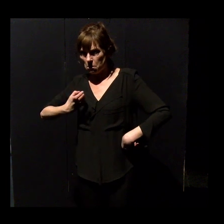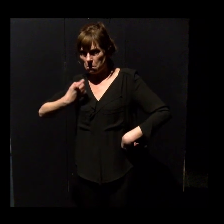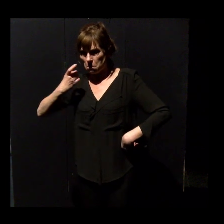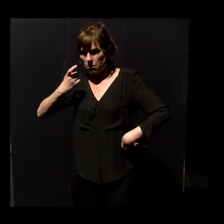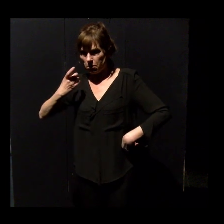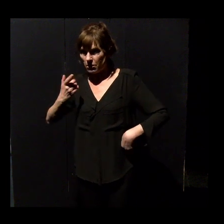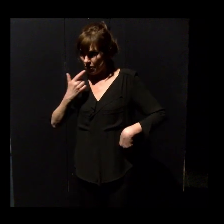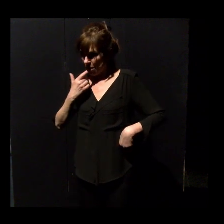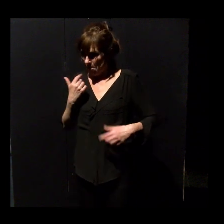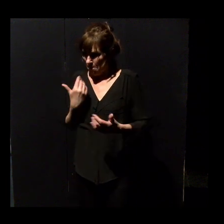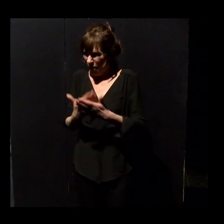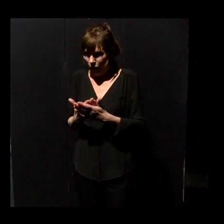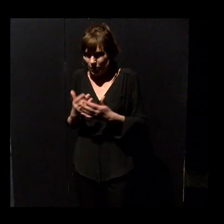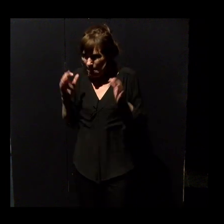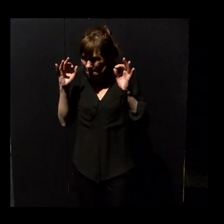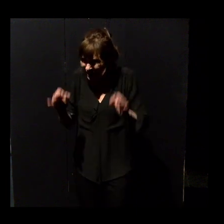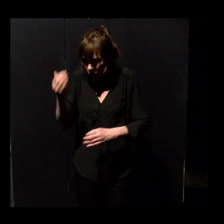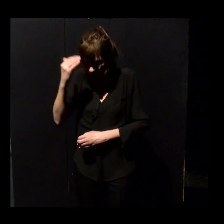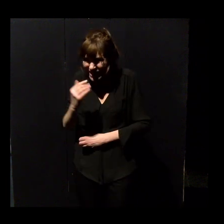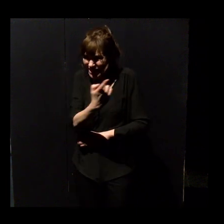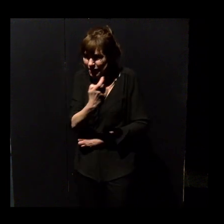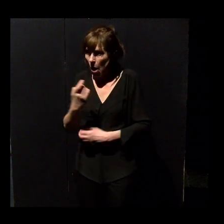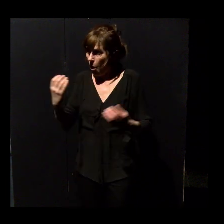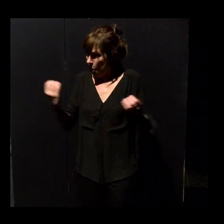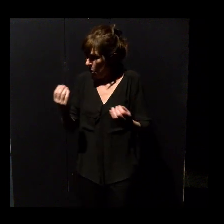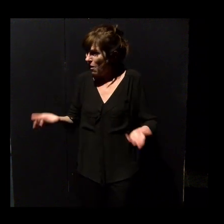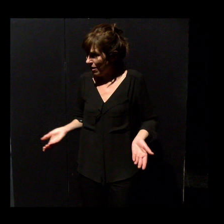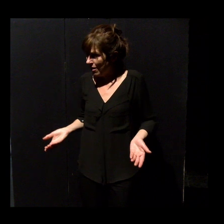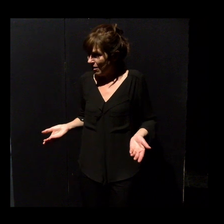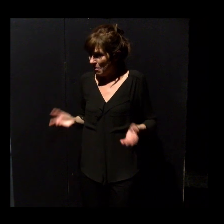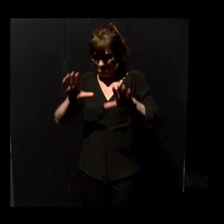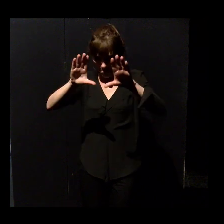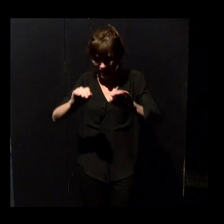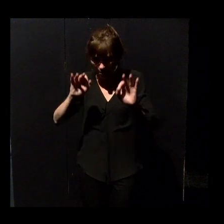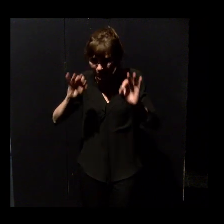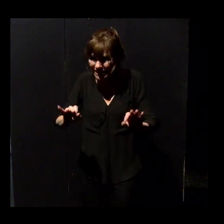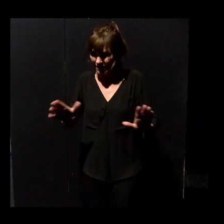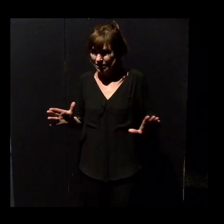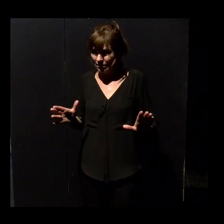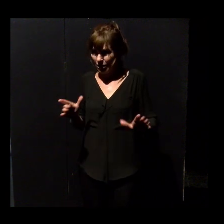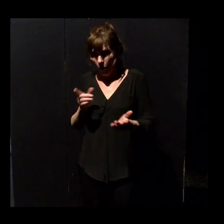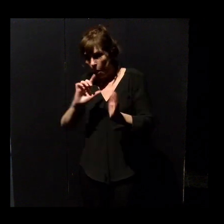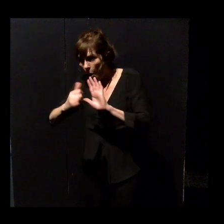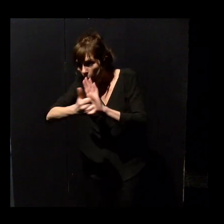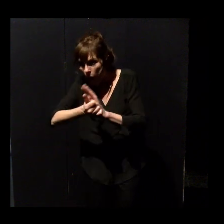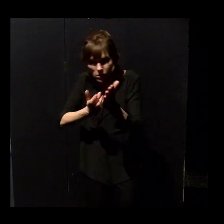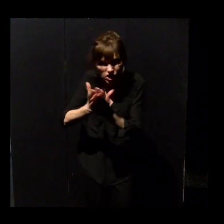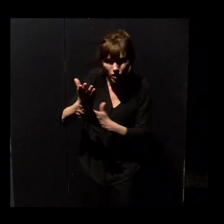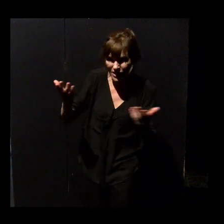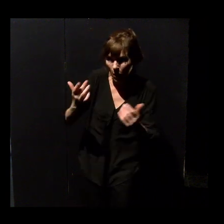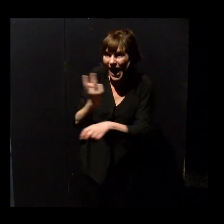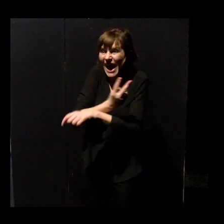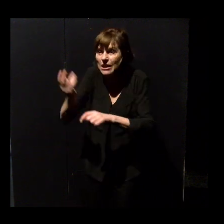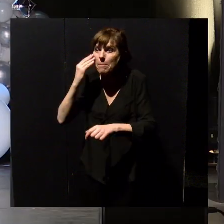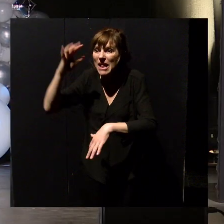manière très précise, à savoir quelles régions sont mises en jeu et à quoi elles vont servir, et donc quels risques si on